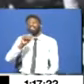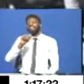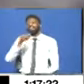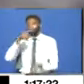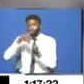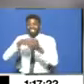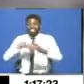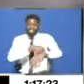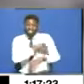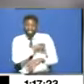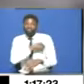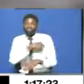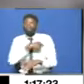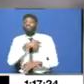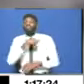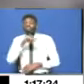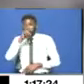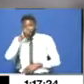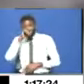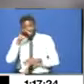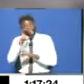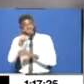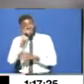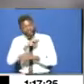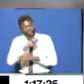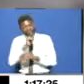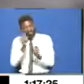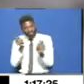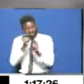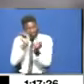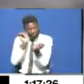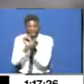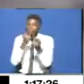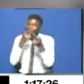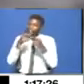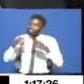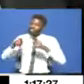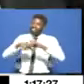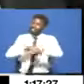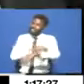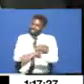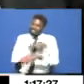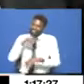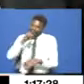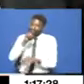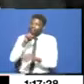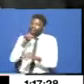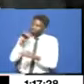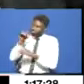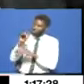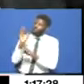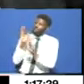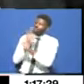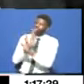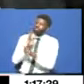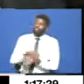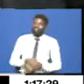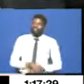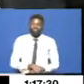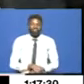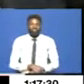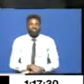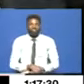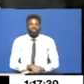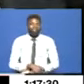him, but upon meeting him, Nyandusi knew better to shield him instead. Wakasikia mitoka iko hapa inje